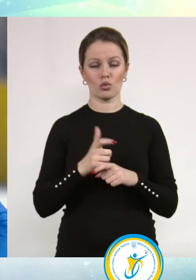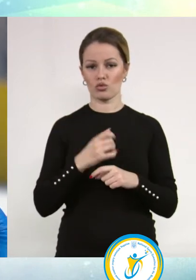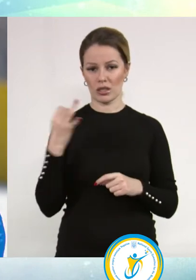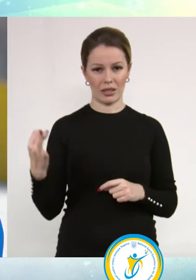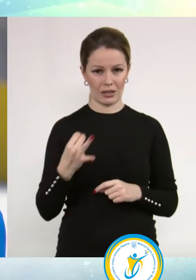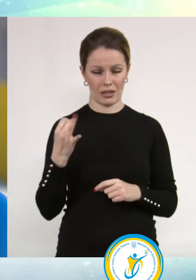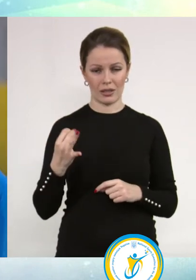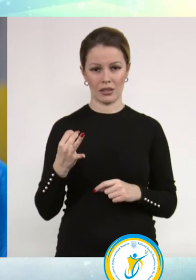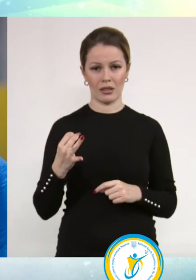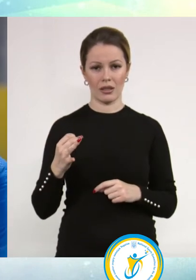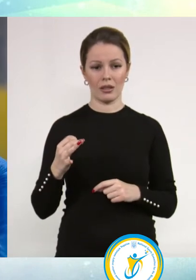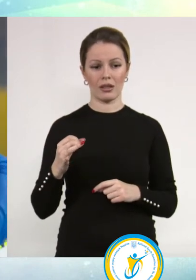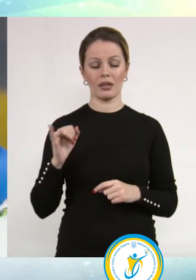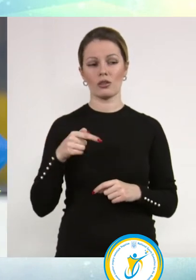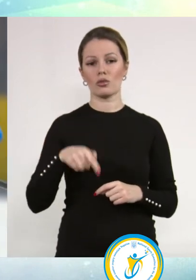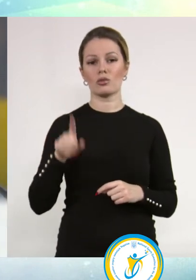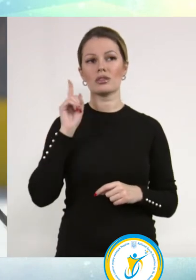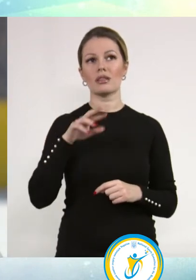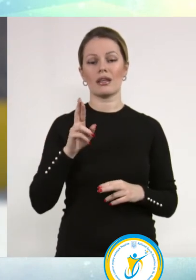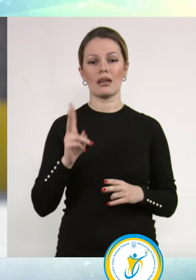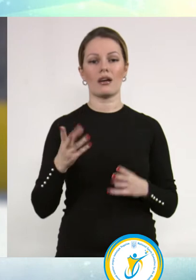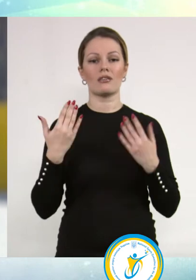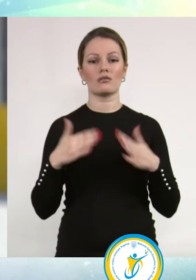інтересний. І тут, знаєте, як уже...